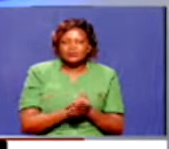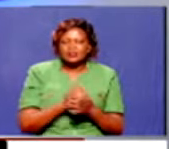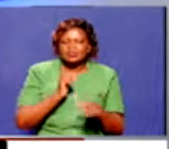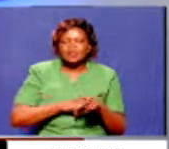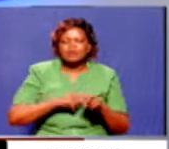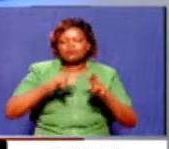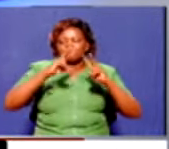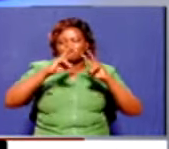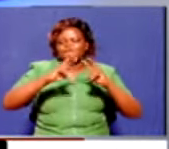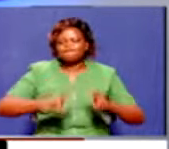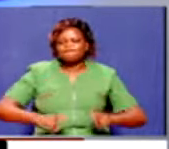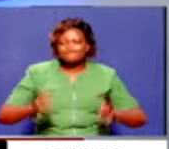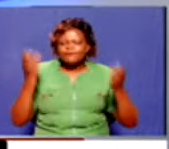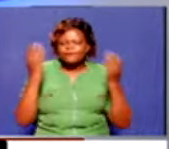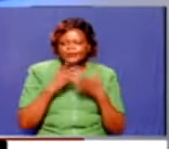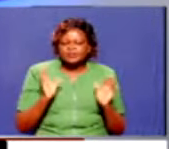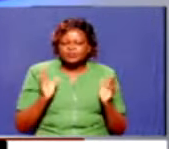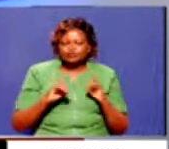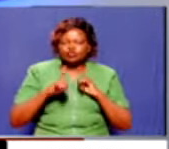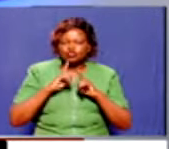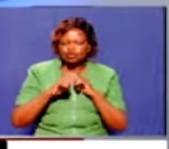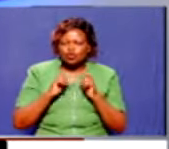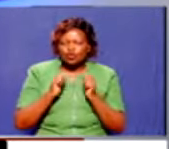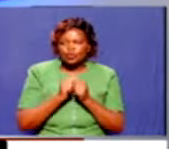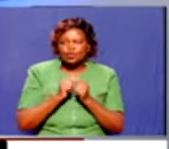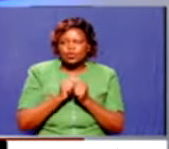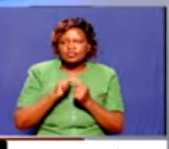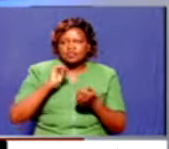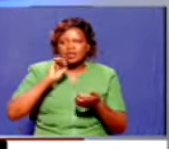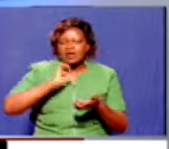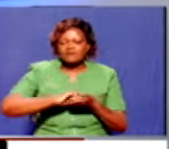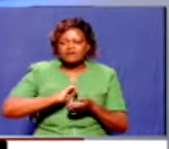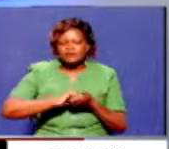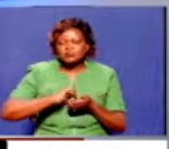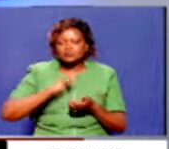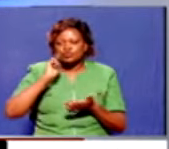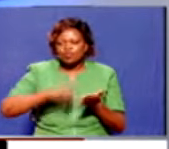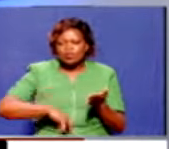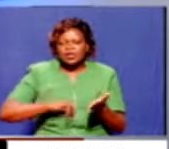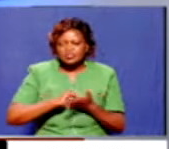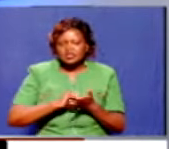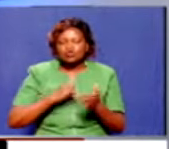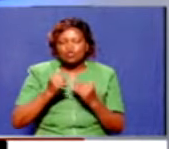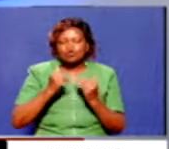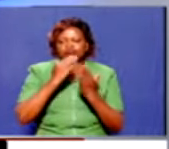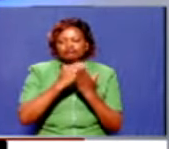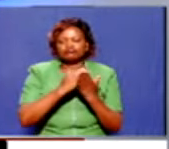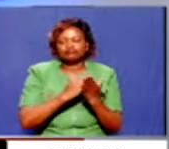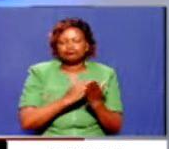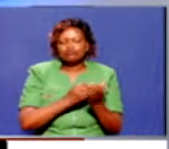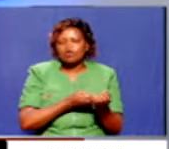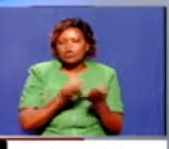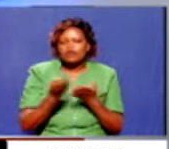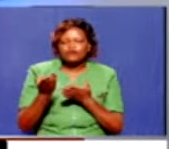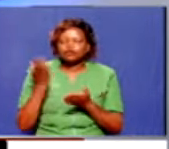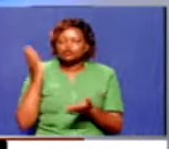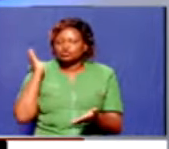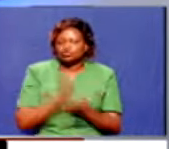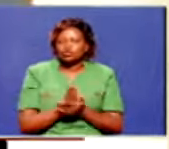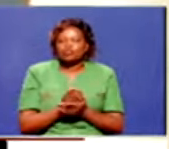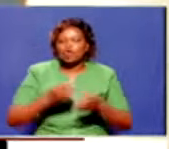ukaguzi unaoendelea. Akizungumza kwa afisa za FKF, Otieno pia alisema kuwa taarifa zote walizowasilisha ni za kweli na vile vile